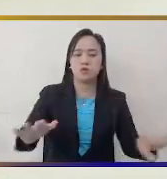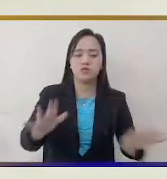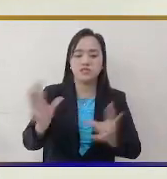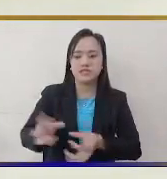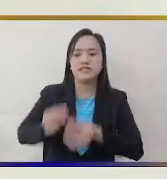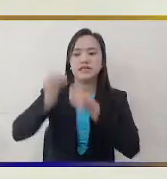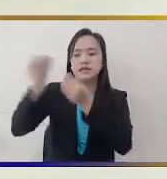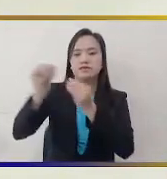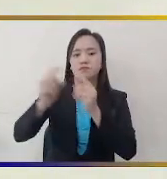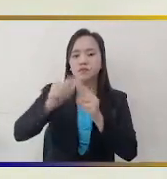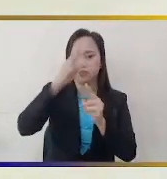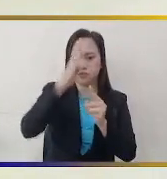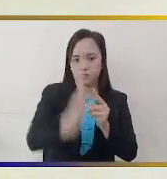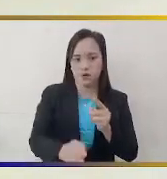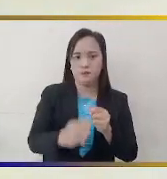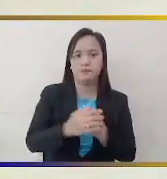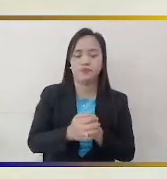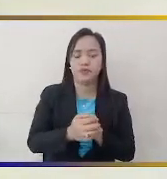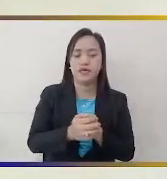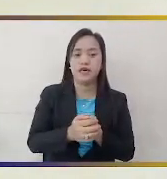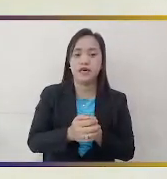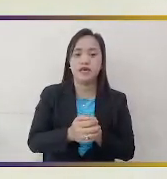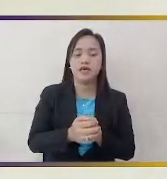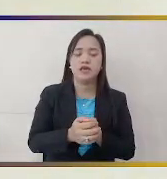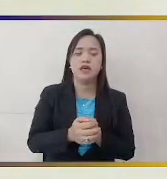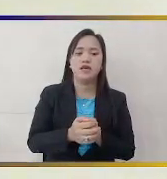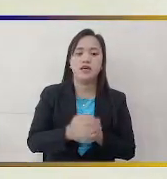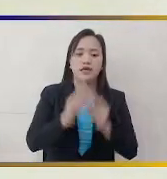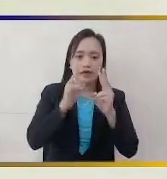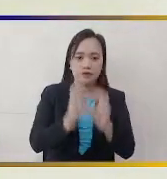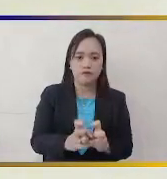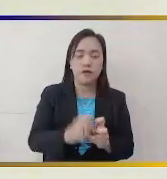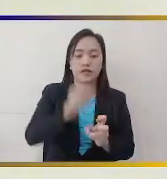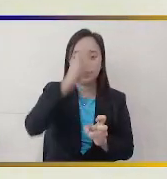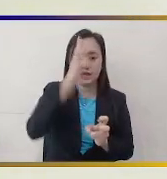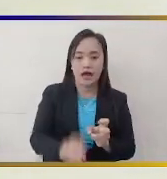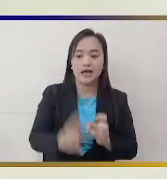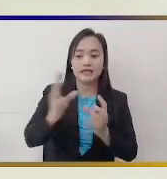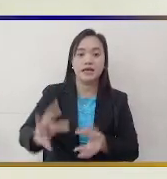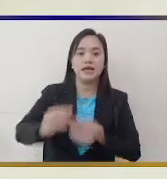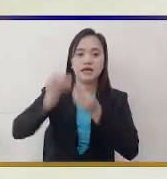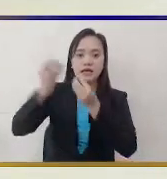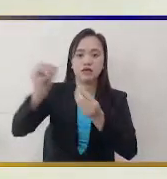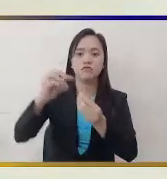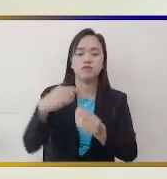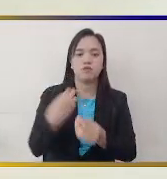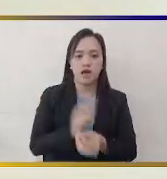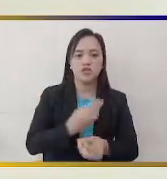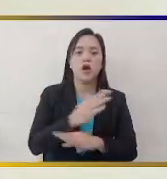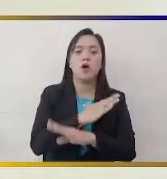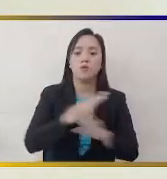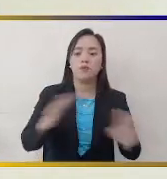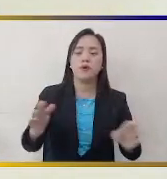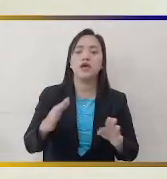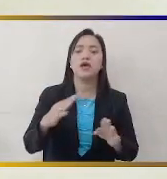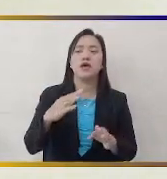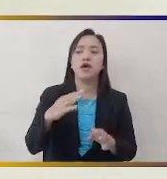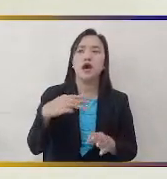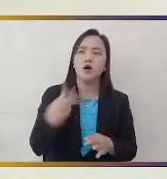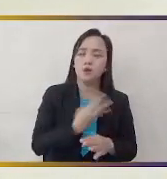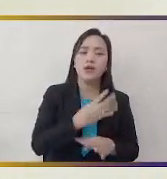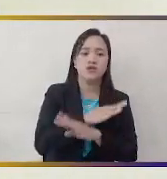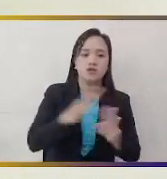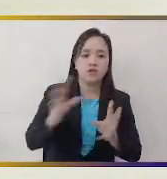Panginoon nagkakaroon na tayo ng ng Pinagdadamutan na natin ang Panginoon no Huwag po nating gagawin